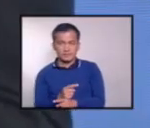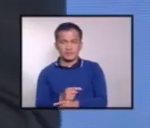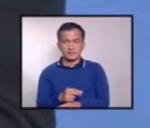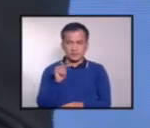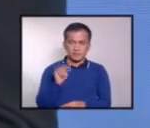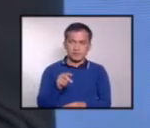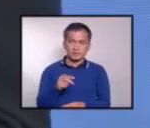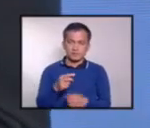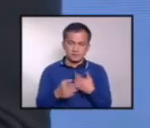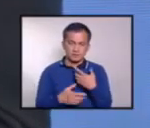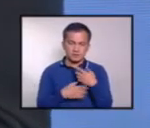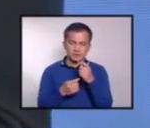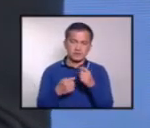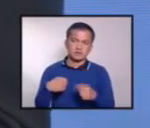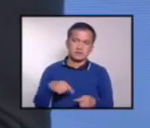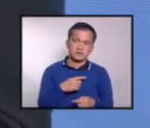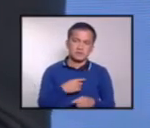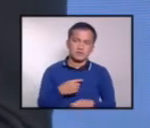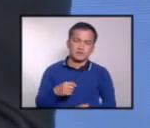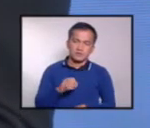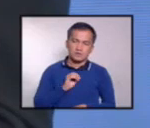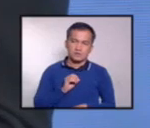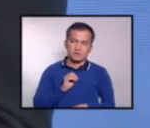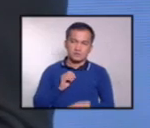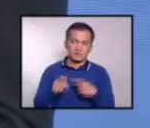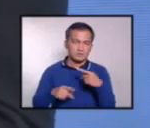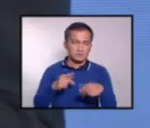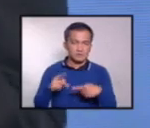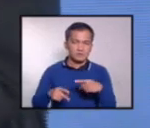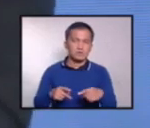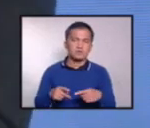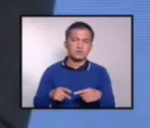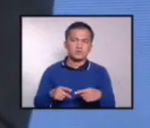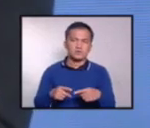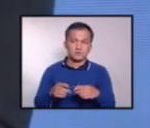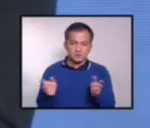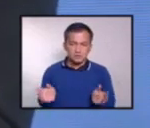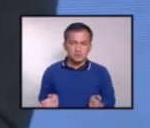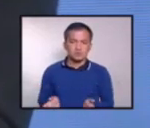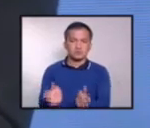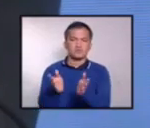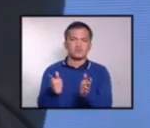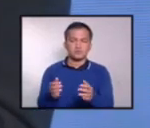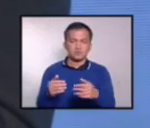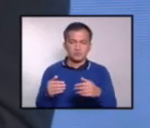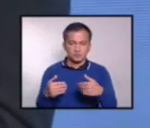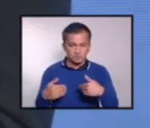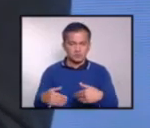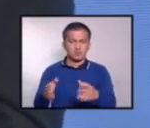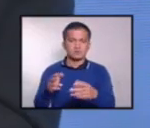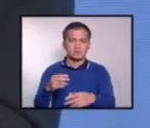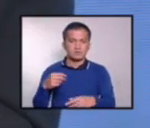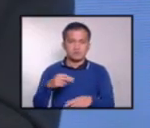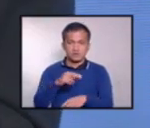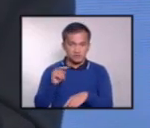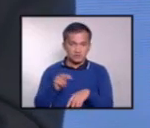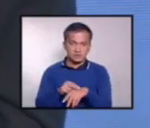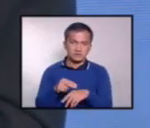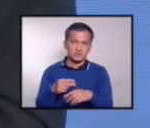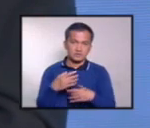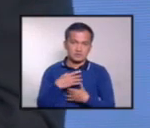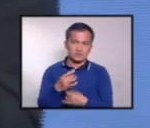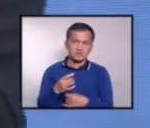yung pinagtitiwalaan natin yung ating mga mamamayan at ang sinusulong natin yung ating national interest.